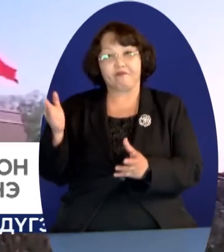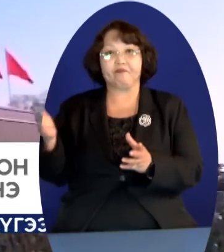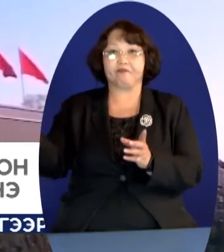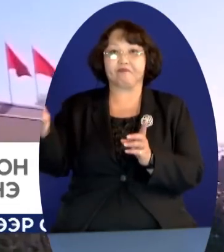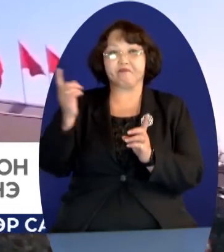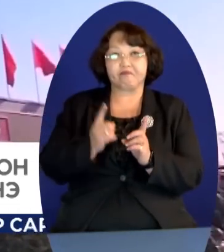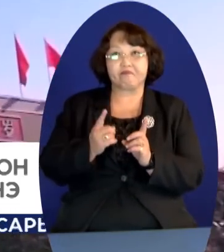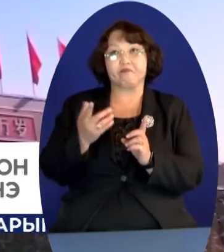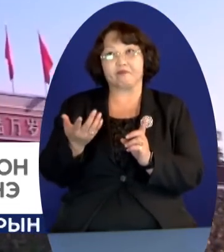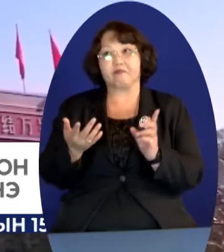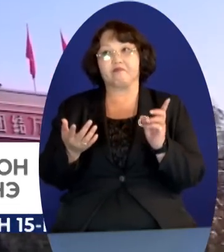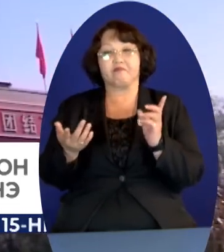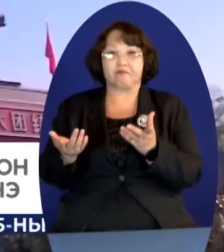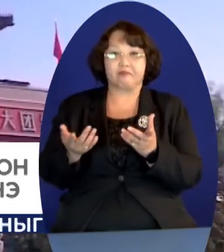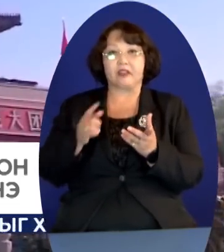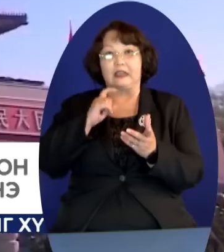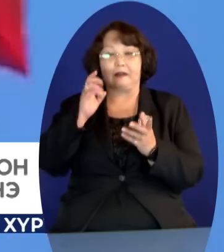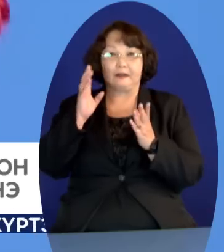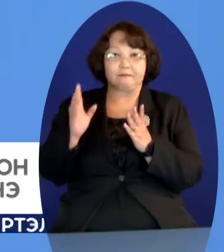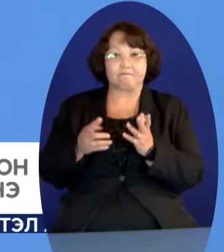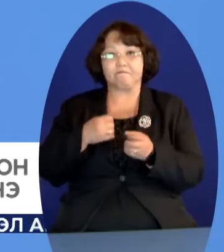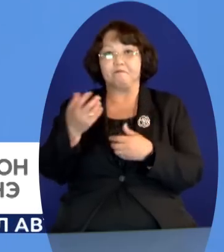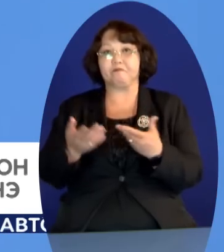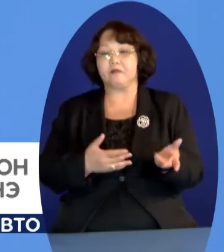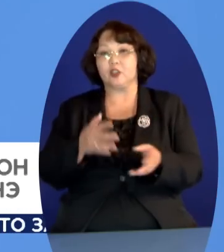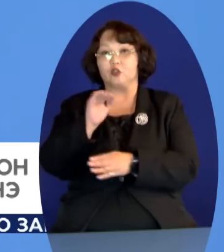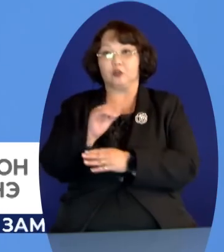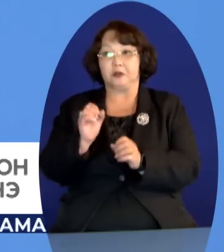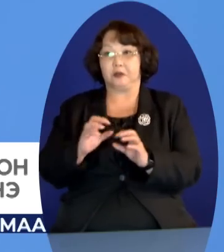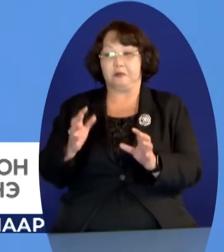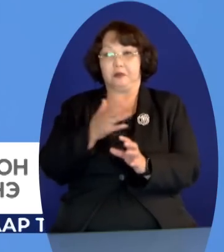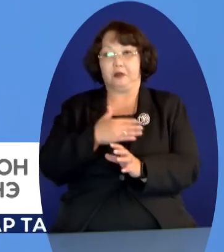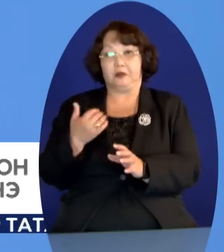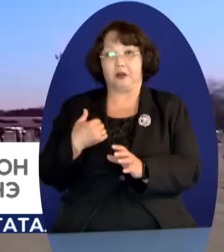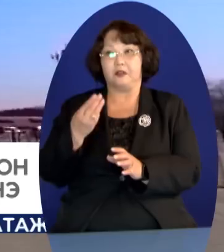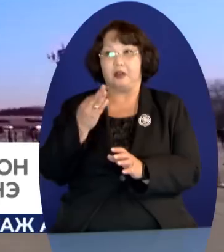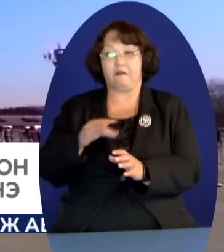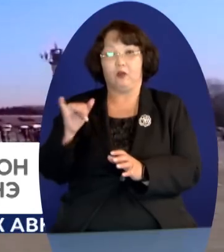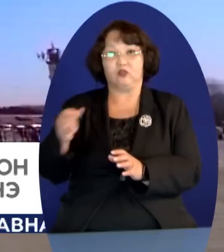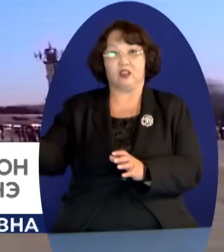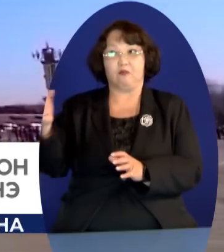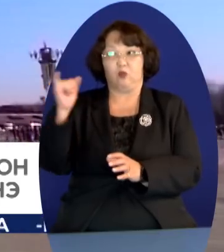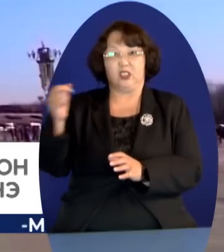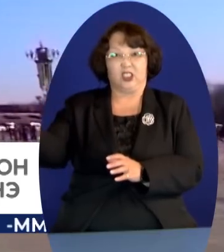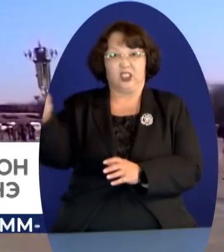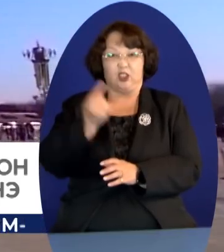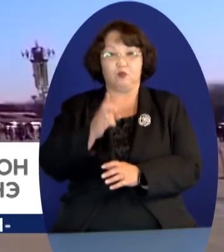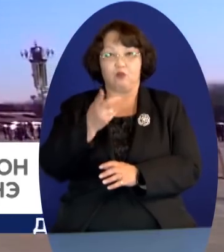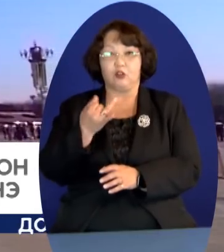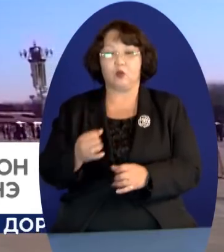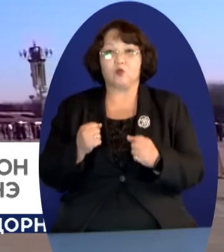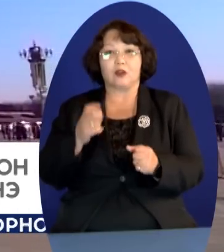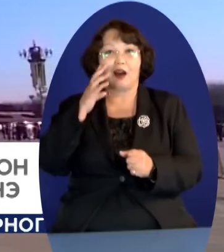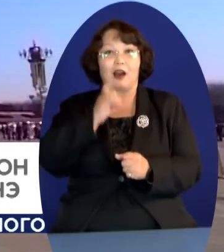тухай мэдээллийн дараагаар хариу анхааруулга гаргасан. За хэрвээ төлөөлөгчдийн танхимын дарга Тайванд айлчилбал бодит хүчтэй хариу арга хэмжээ